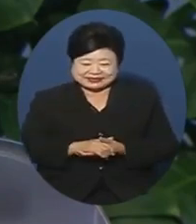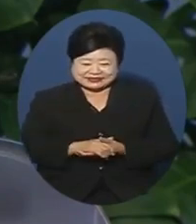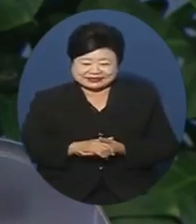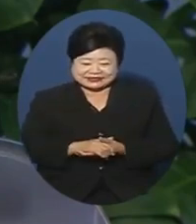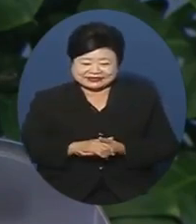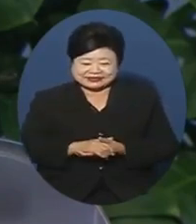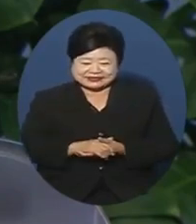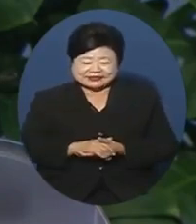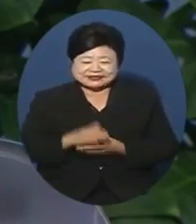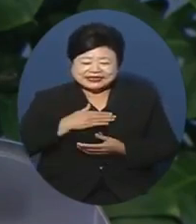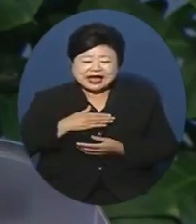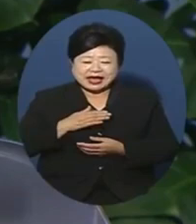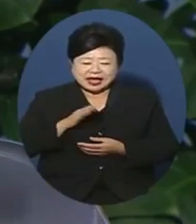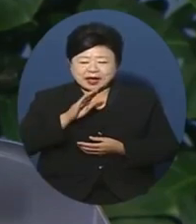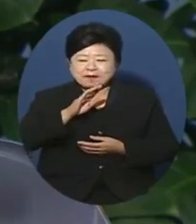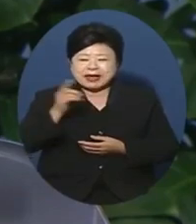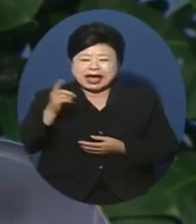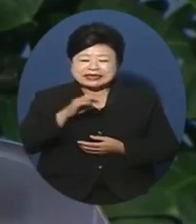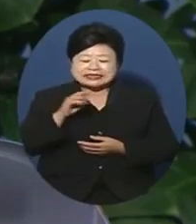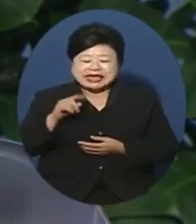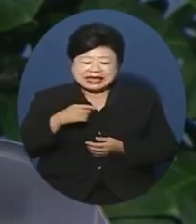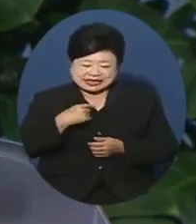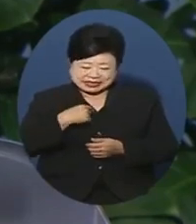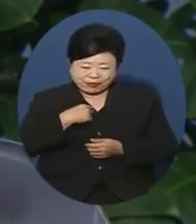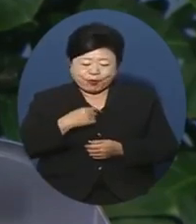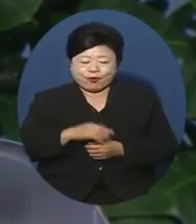자기는 바리새인이고